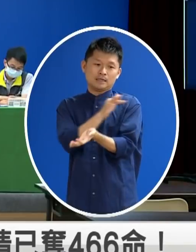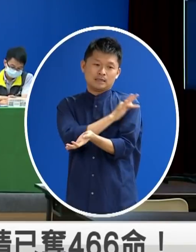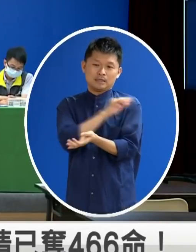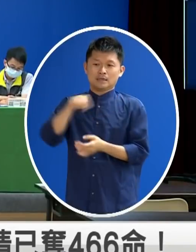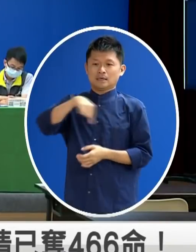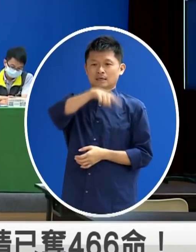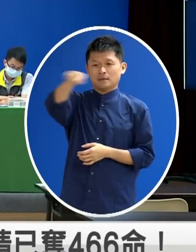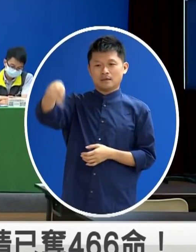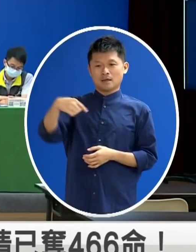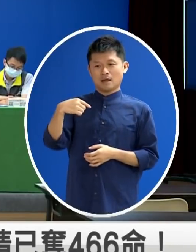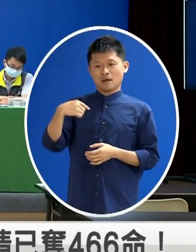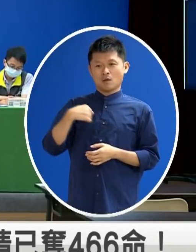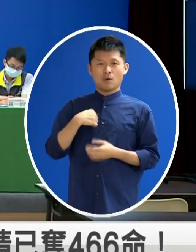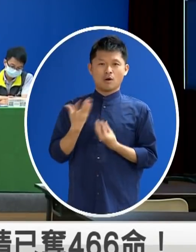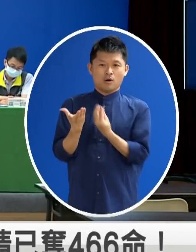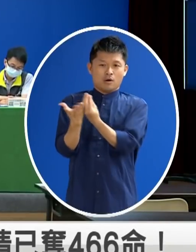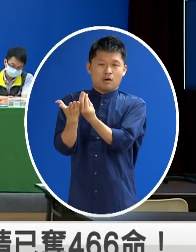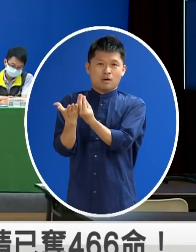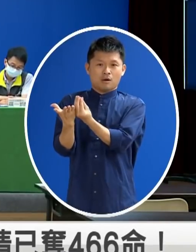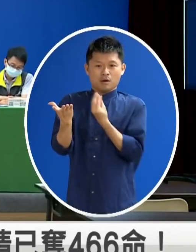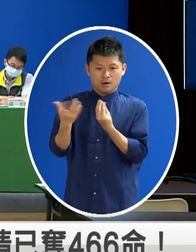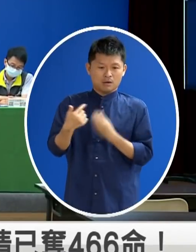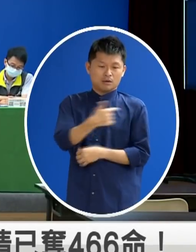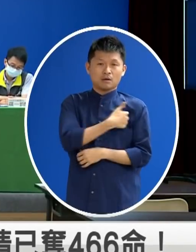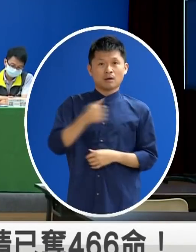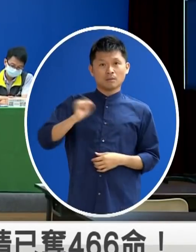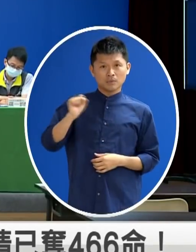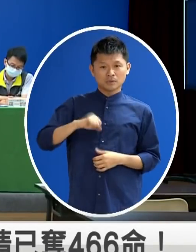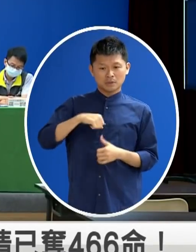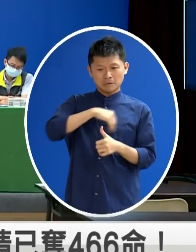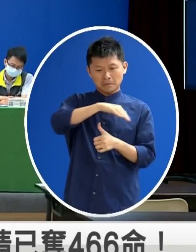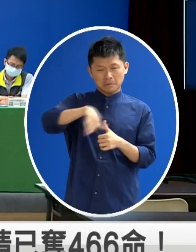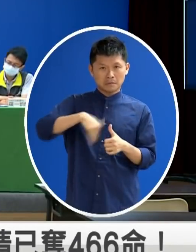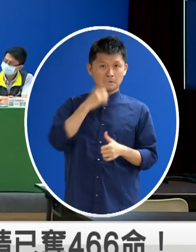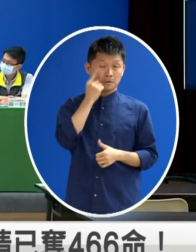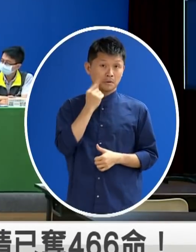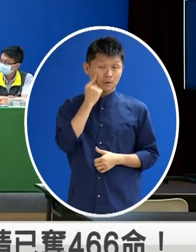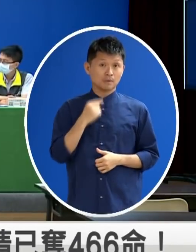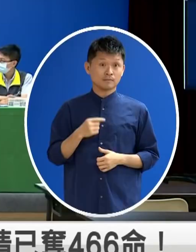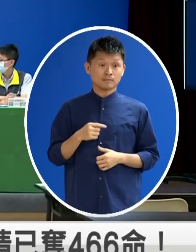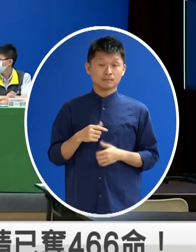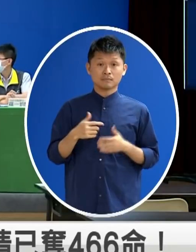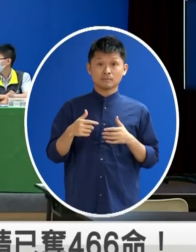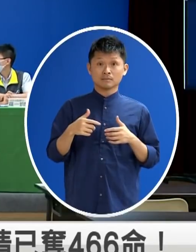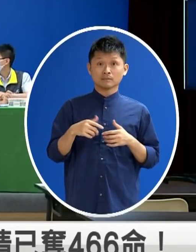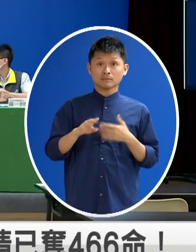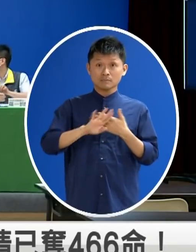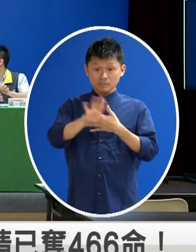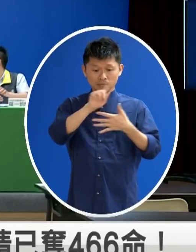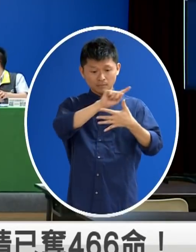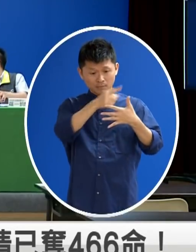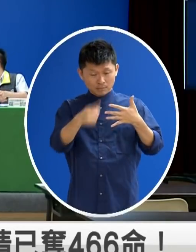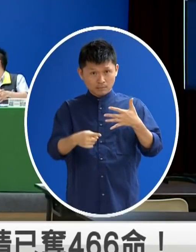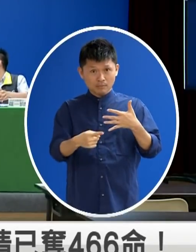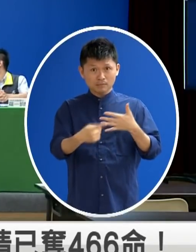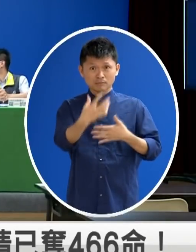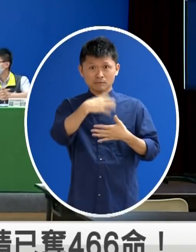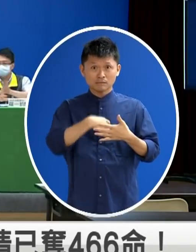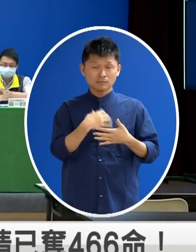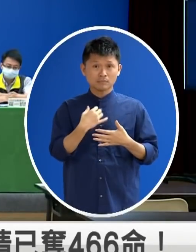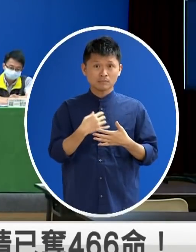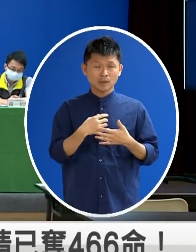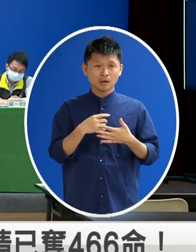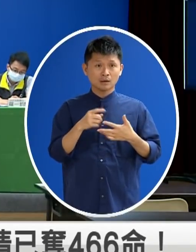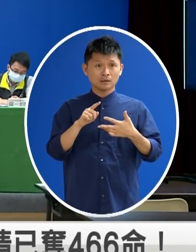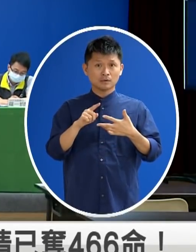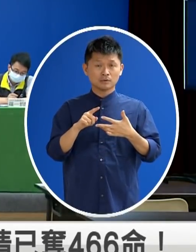儿，想请问一下有考虑把谘商心理师也比照一至三类医事人员或者其他序位进行施打吗？